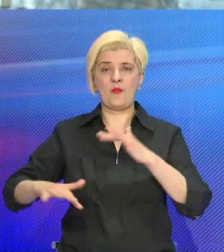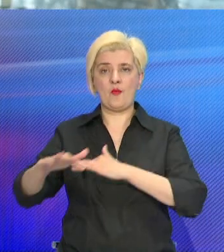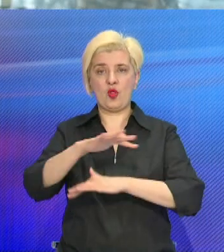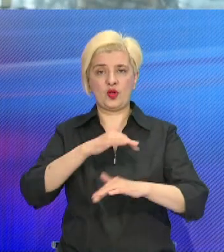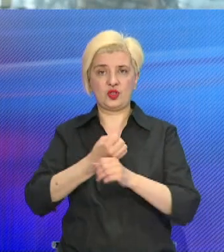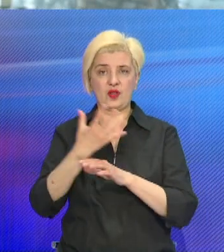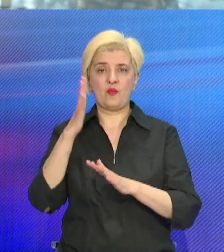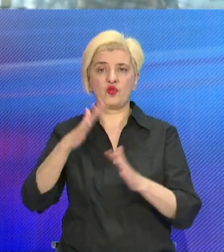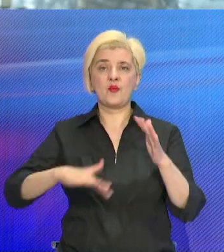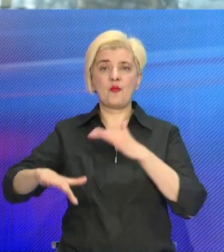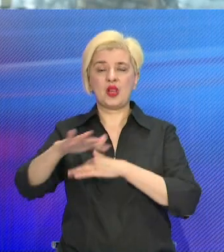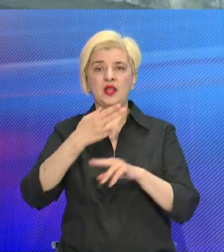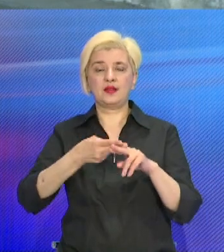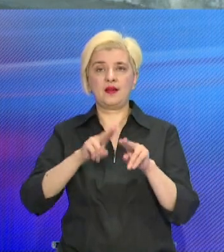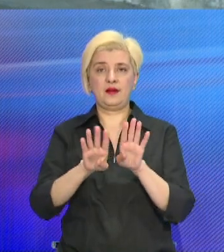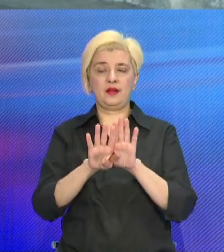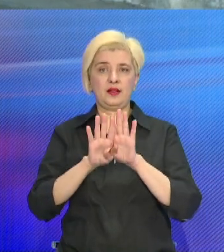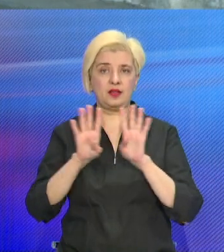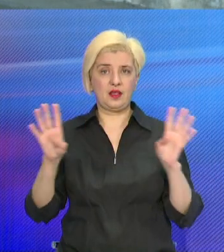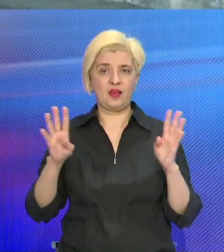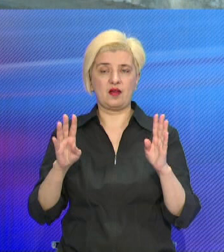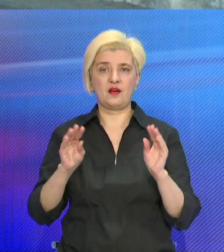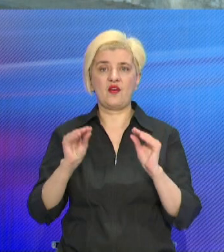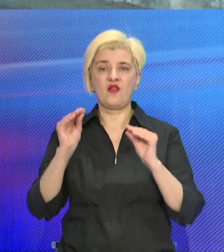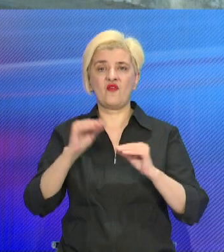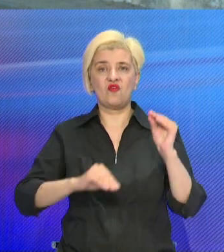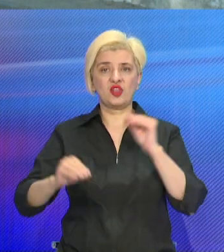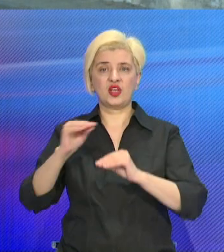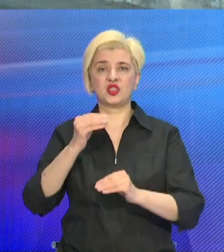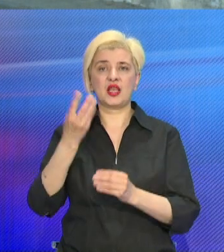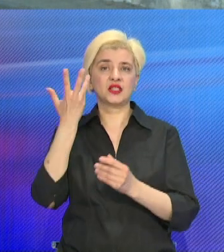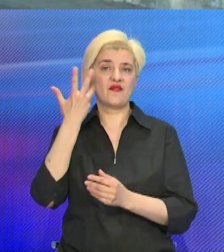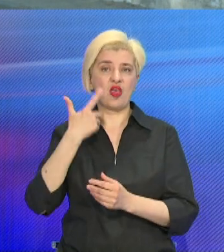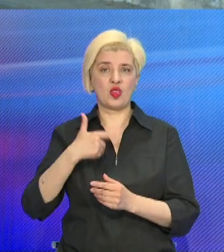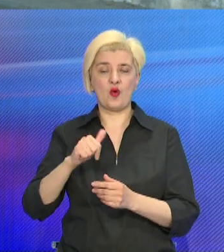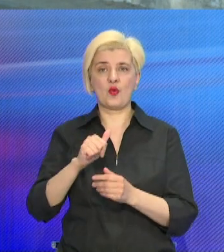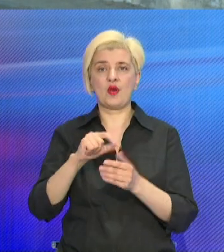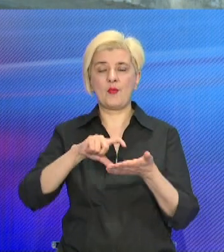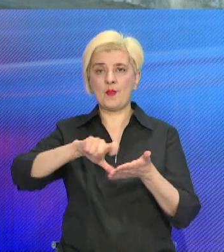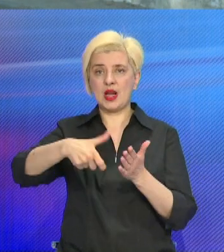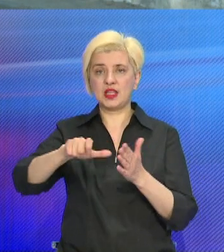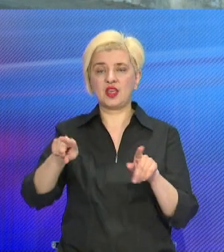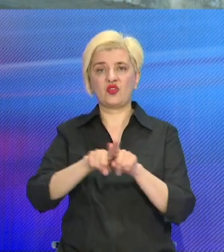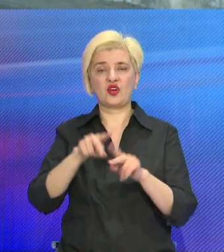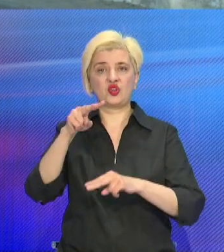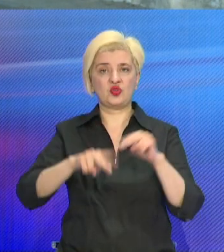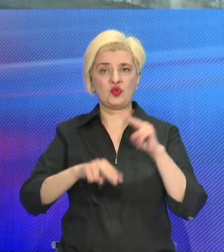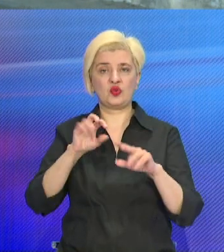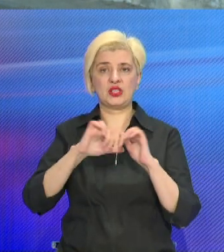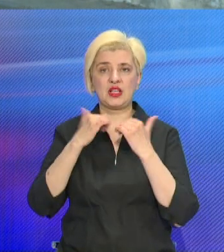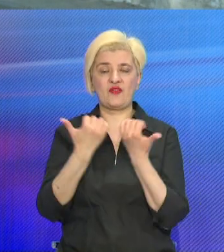выполнена площадка для линейки. Она выложена с цветной плитки будет. Также ведется строительство стадиона. Футбольное